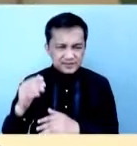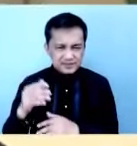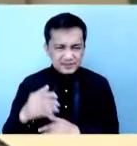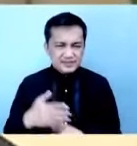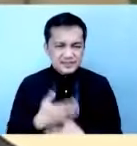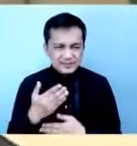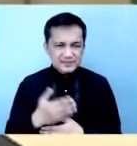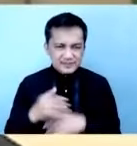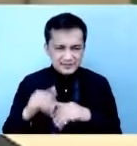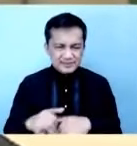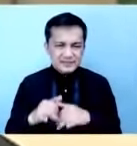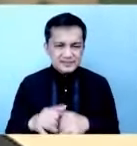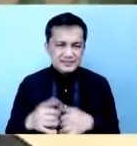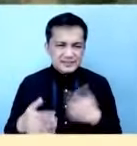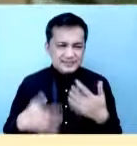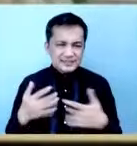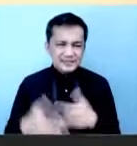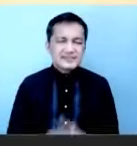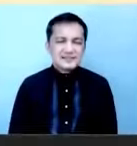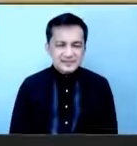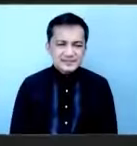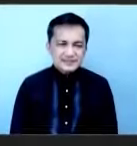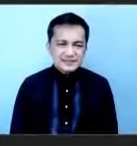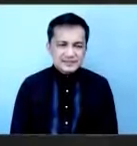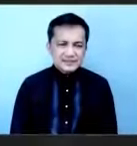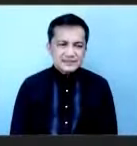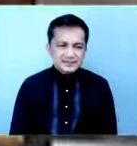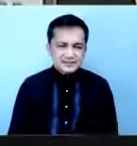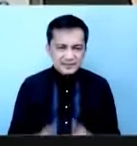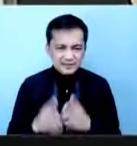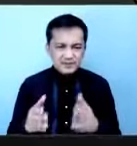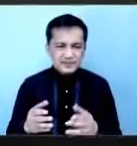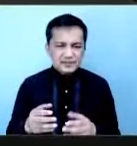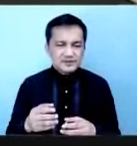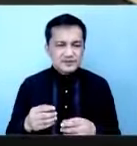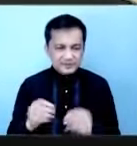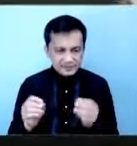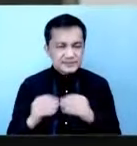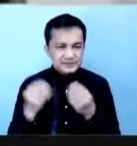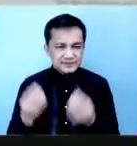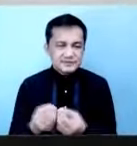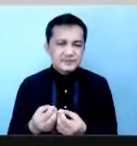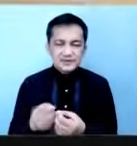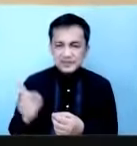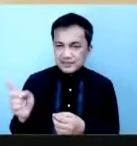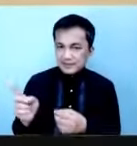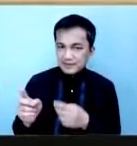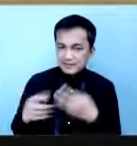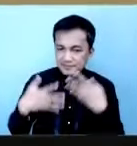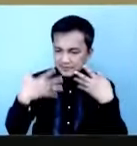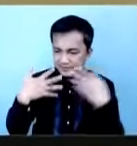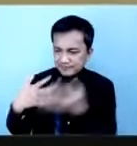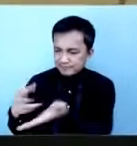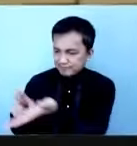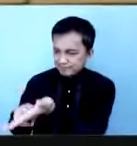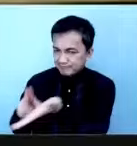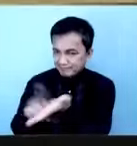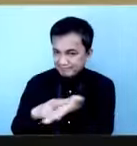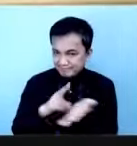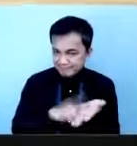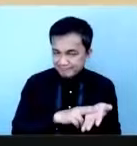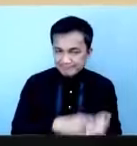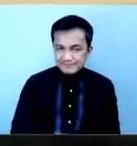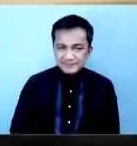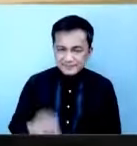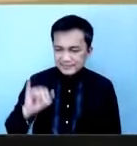us. It's a great organization. Just do well. All smiles na pumirma ng kanilang kontrata sina